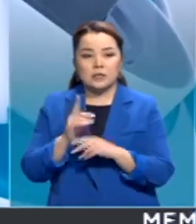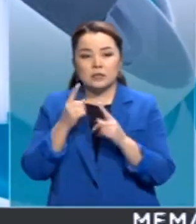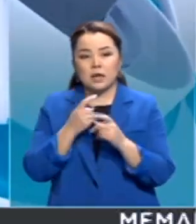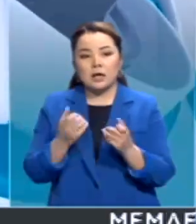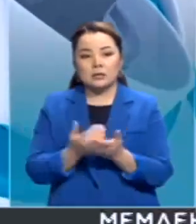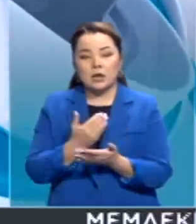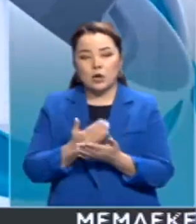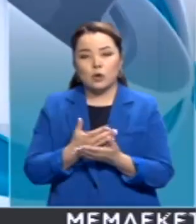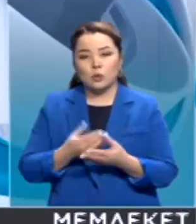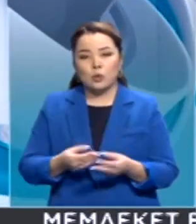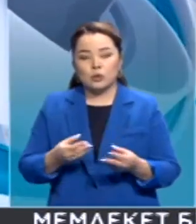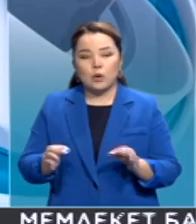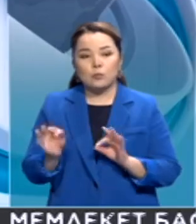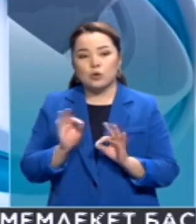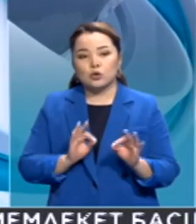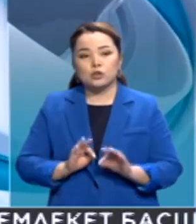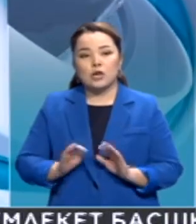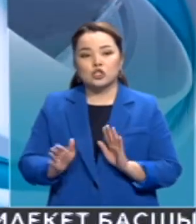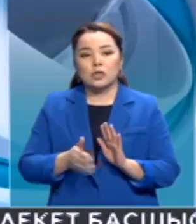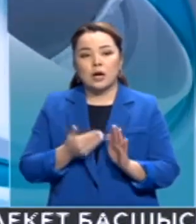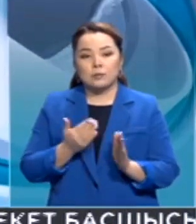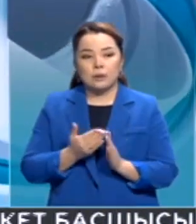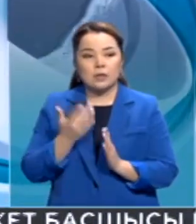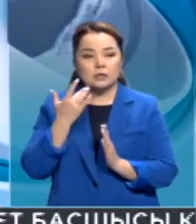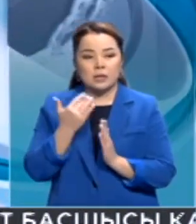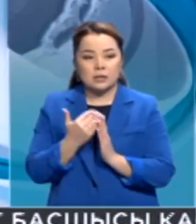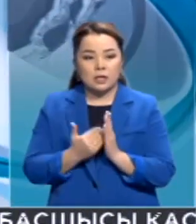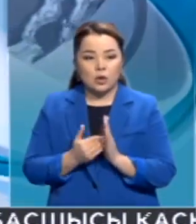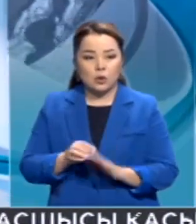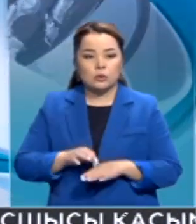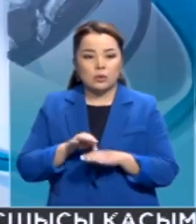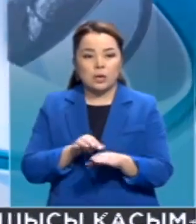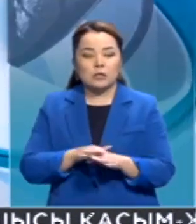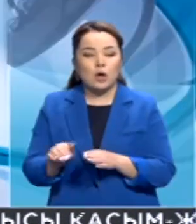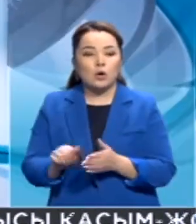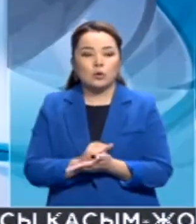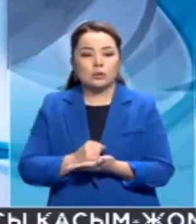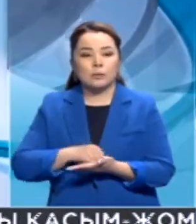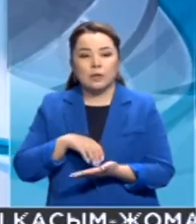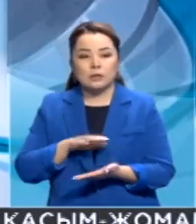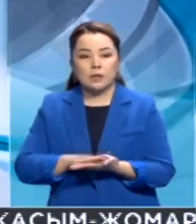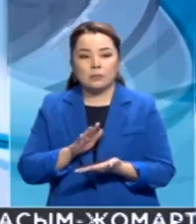жарияланды. Көктемгі және күзгі шақырылым әдеттегі кесте бойынша өтеді. Сонымен қатар құжатта